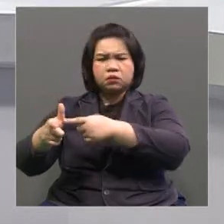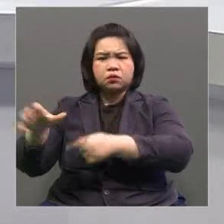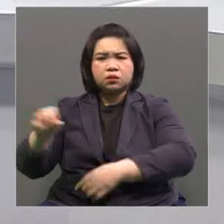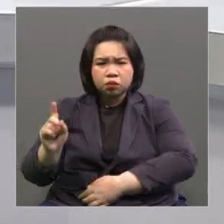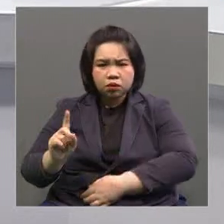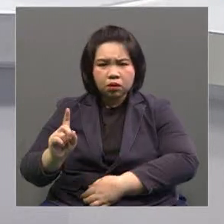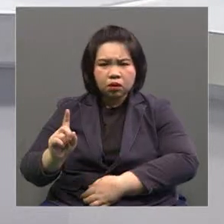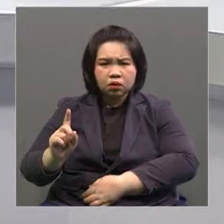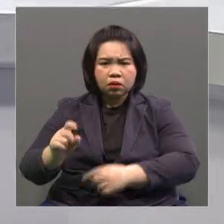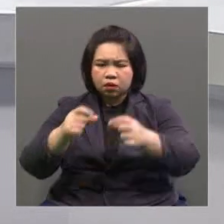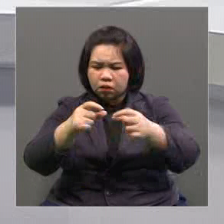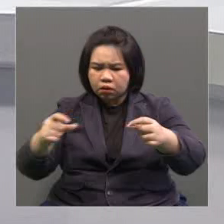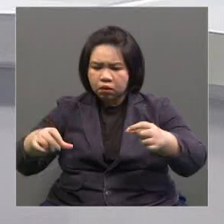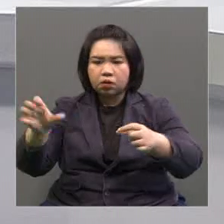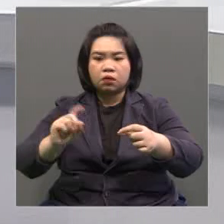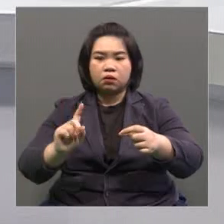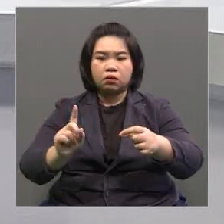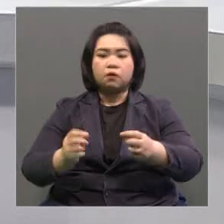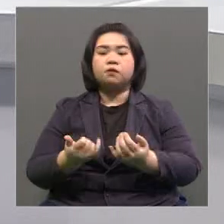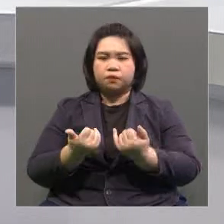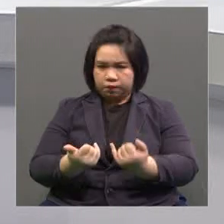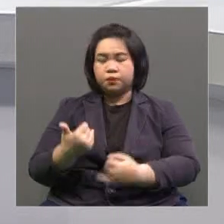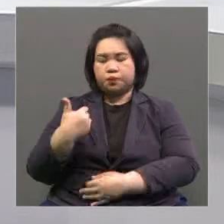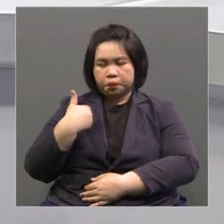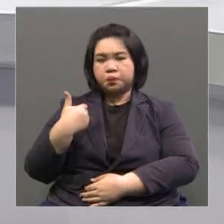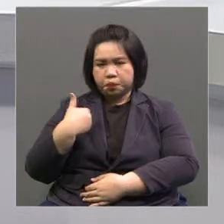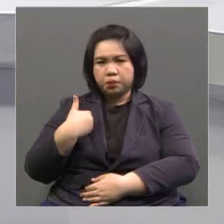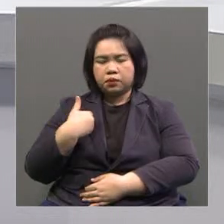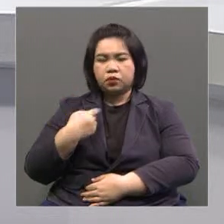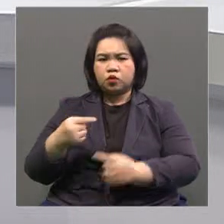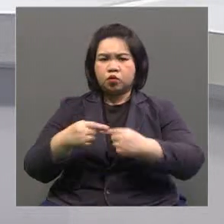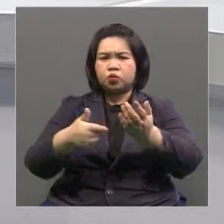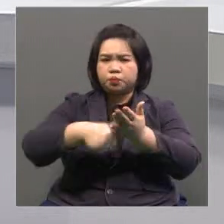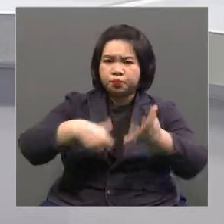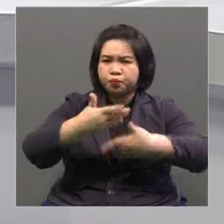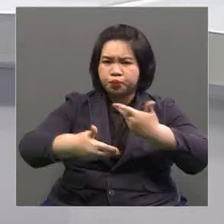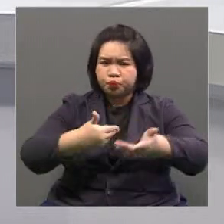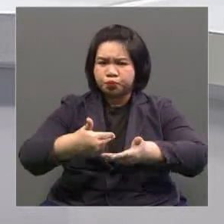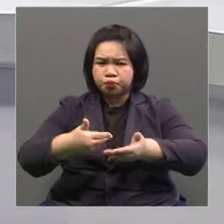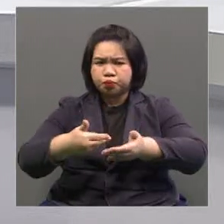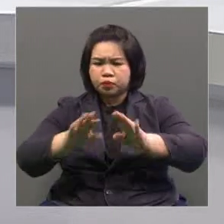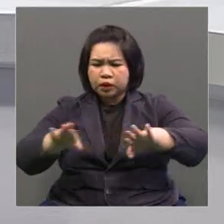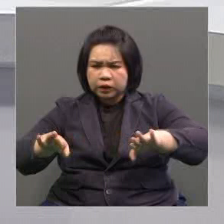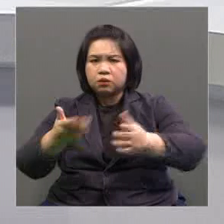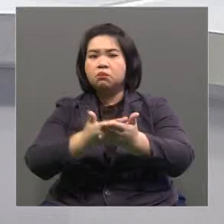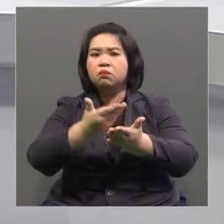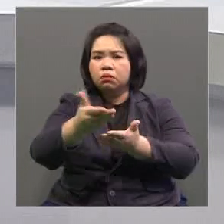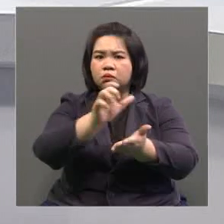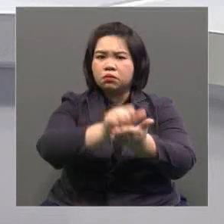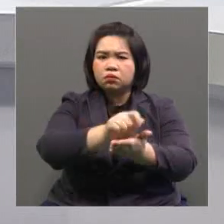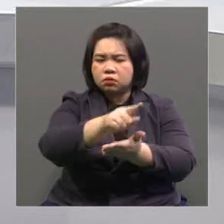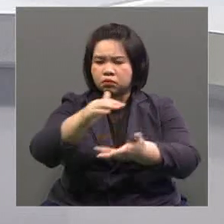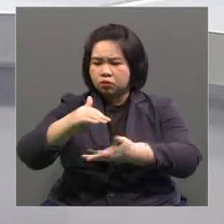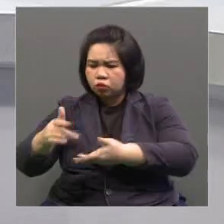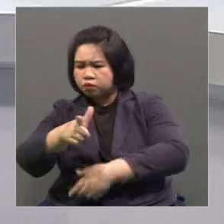เอากระสุนมาจากไหนความคืบหน้าของคดีตอนนี้เรื่องของการขายอาวุธปืนให้กับเด็กจนมาสู่เหตุกราดยิงนะ